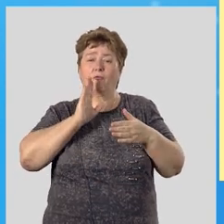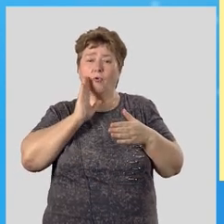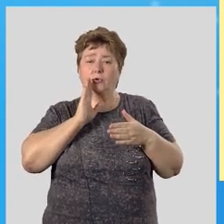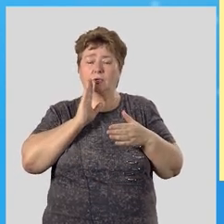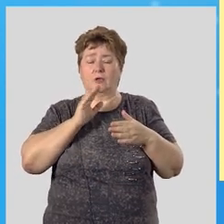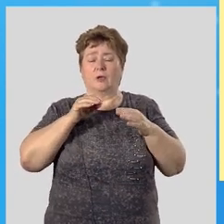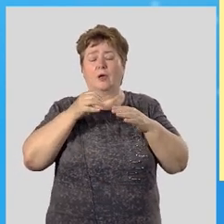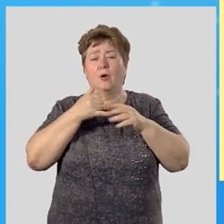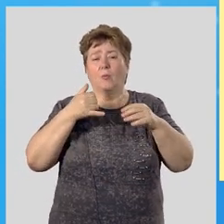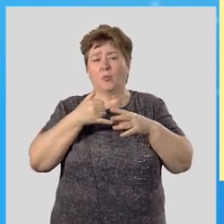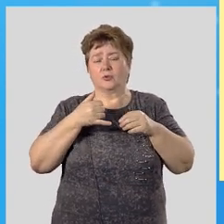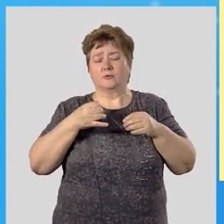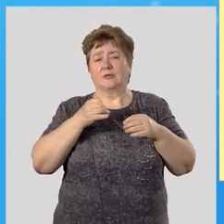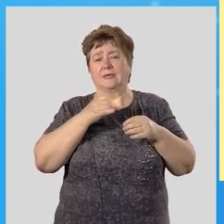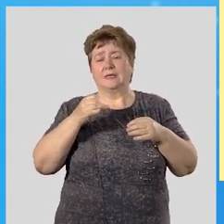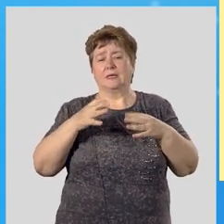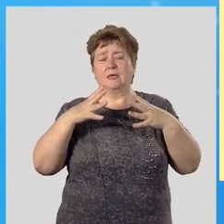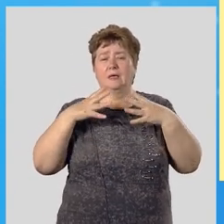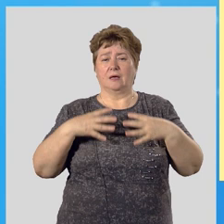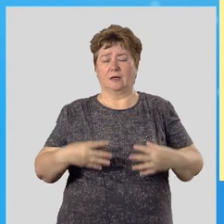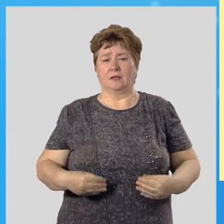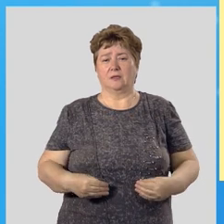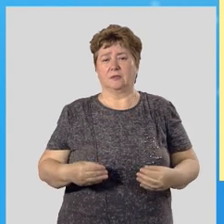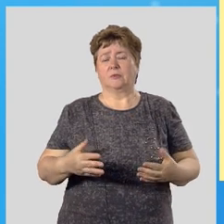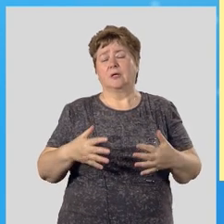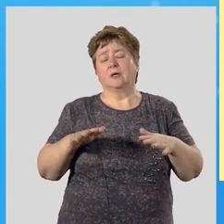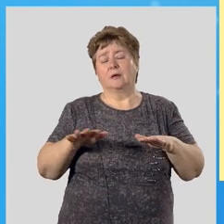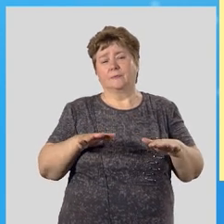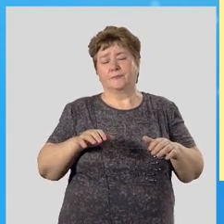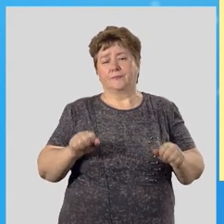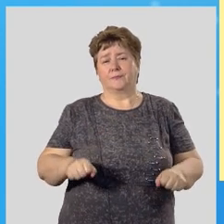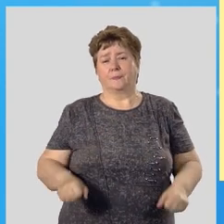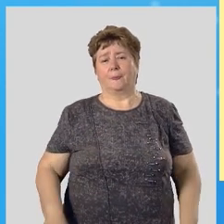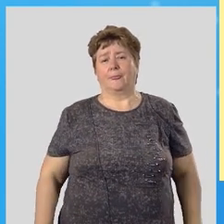водной, почвенной и организменной средах.